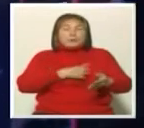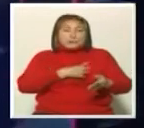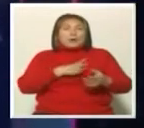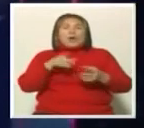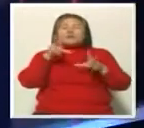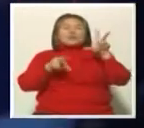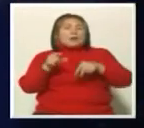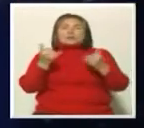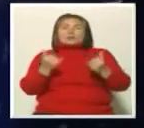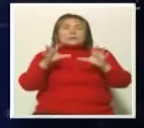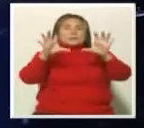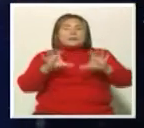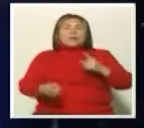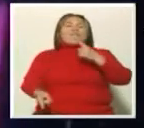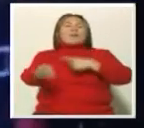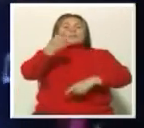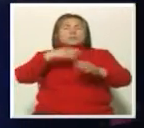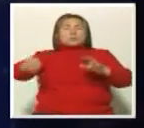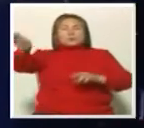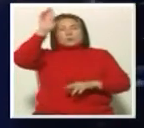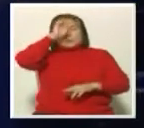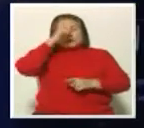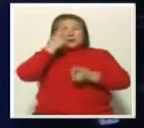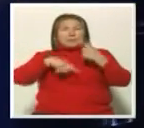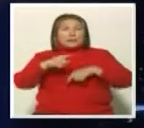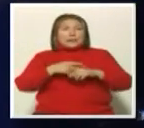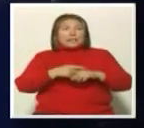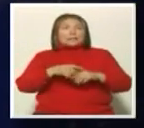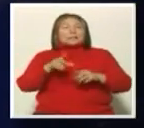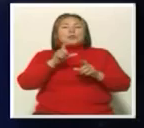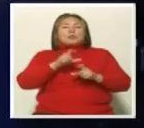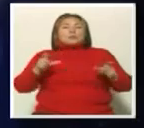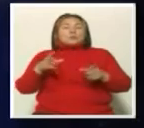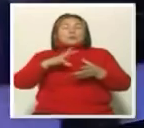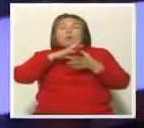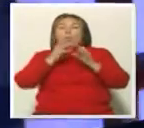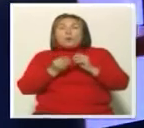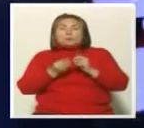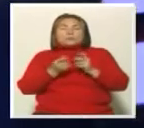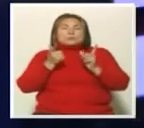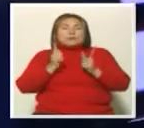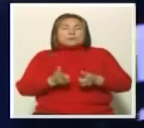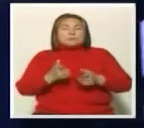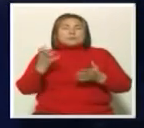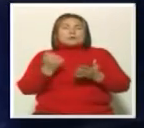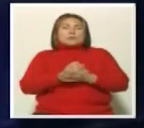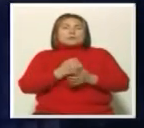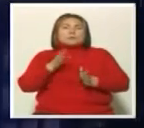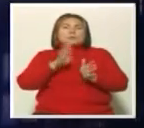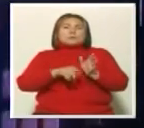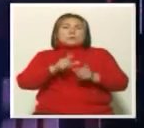возвращаются собственность государства когда местный администрации и землевладельцы не могут прийти к общему согласию страдают простые люди